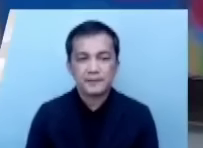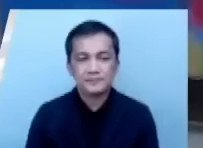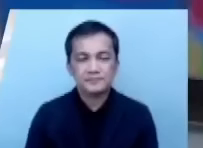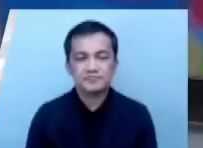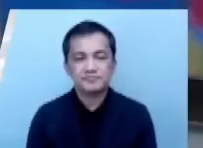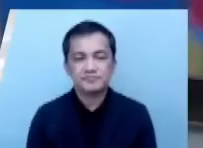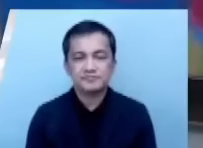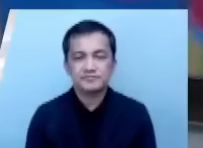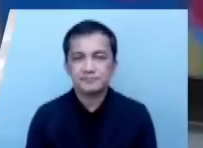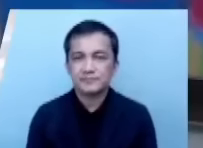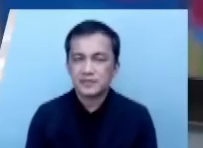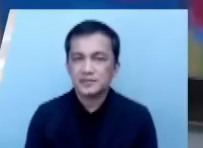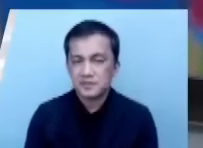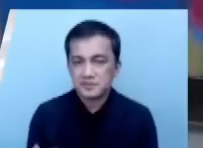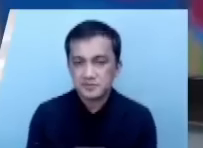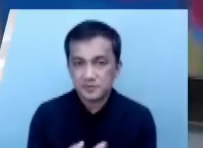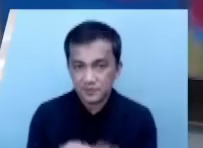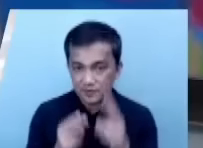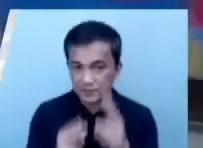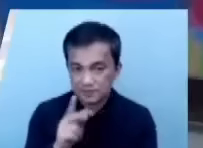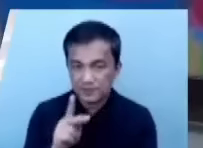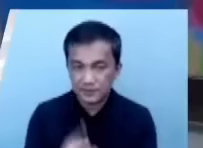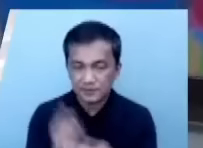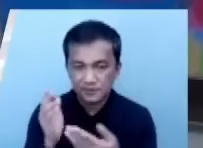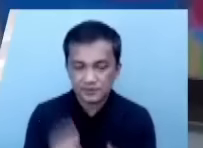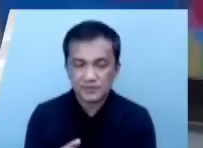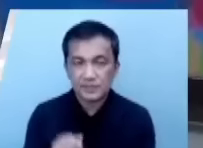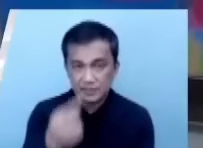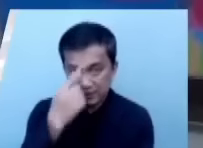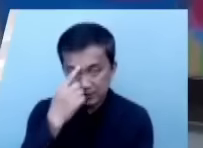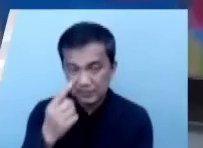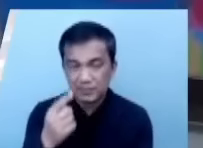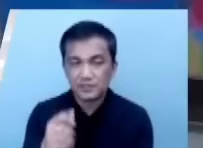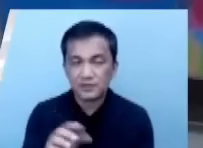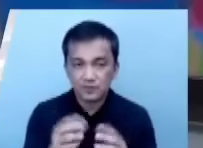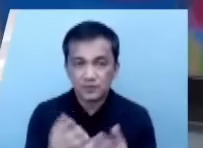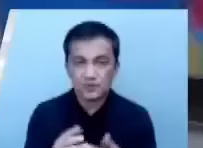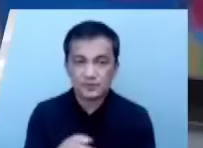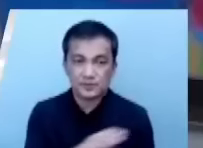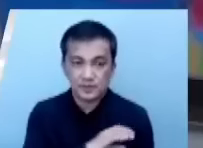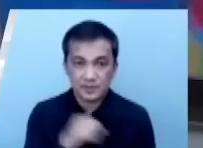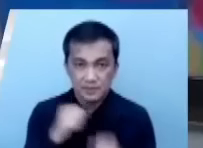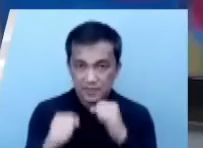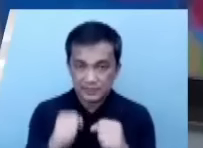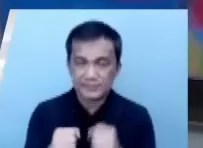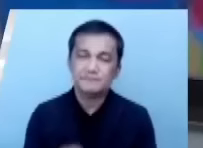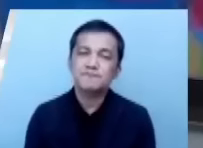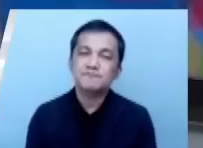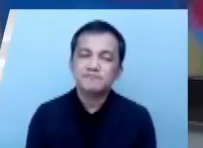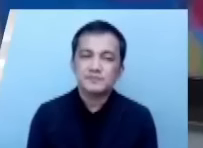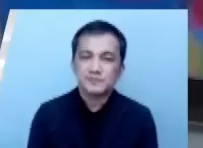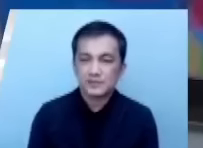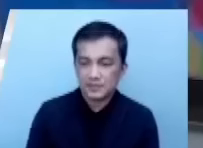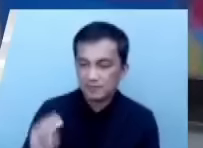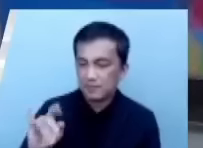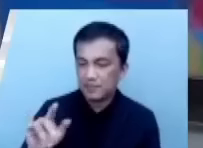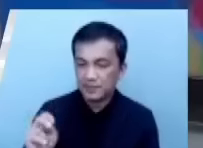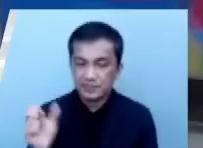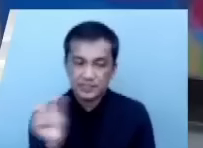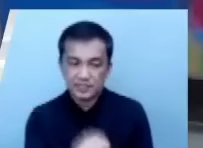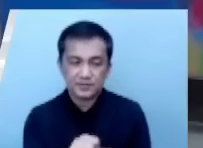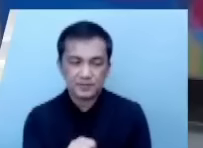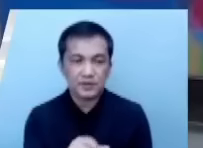panibagong karangalan para sa Pilipinas ang inuwi ng nag-iisa nating world champion sa boxing ngayon. Tinalo ni Melvin Jerusalem ang pambato ng